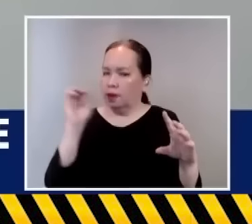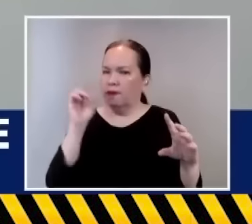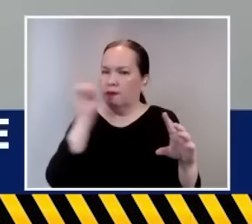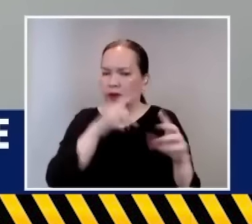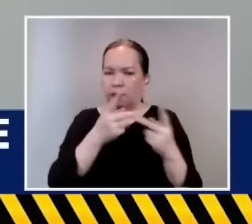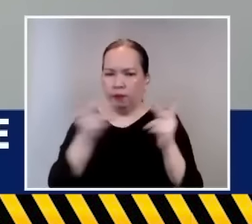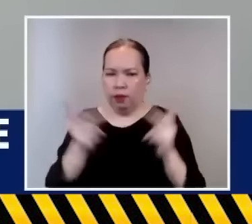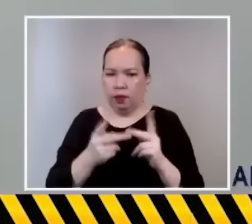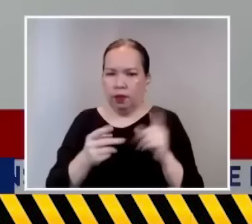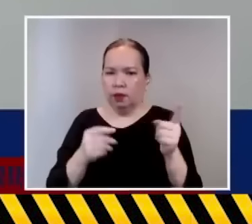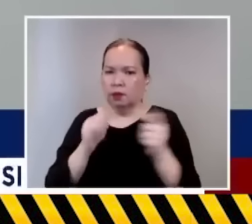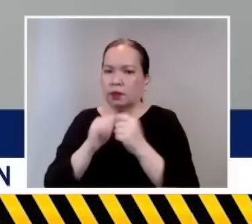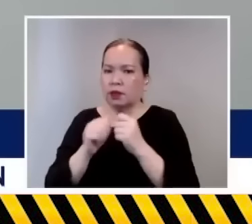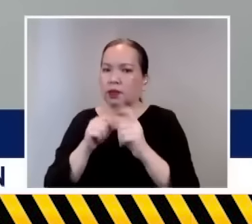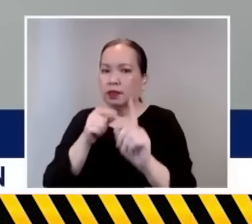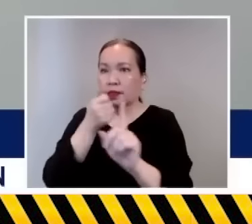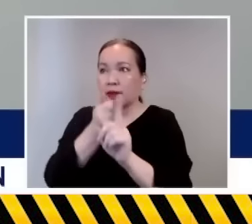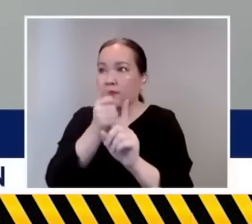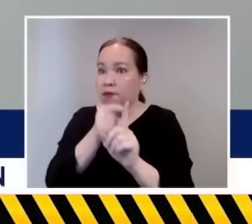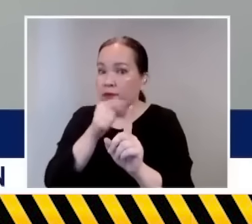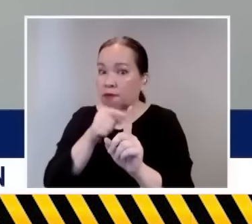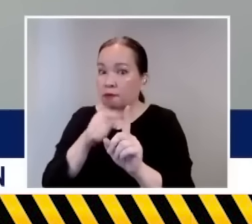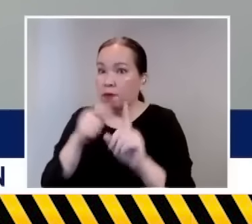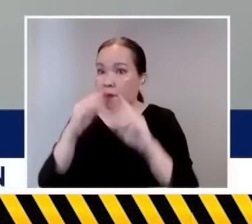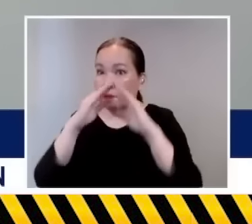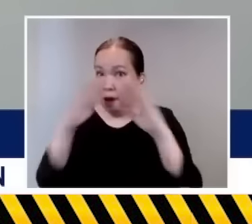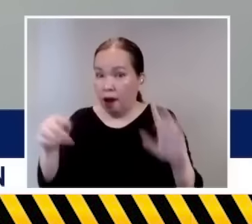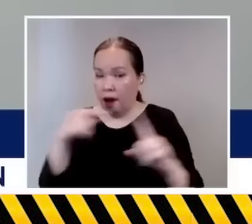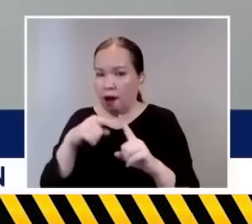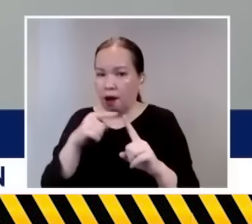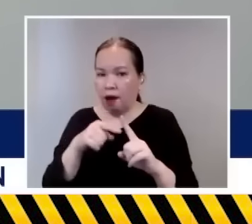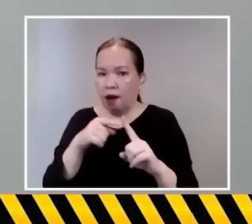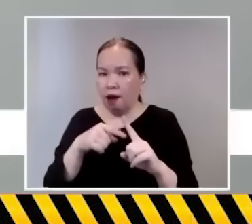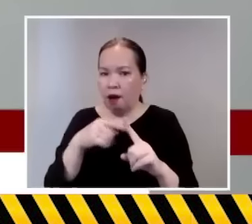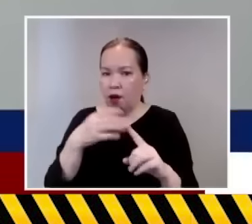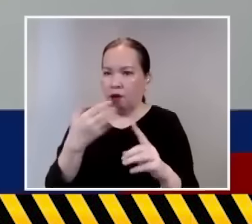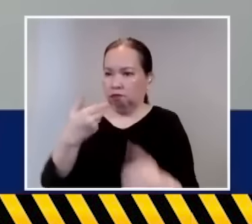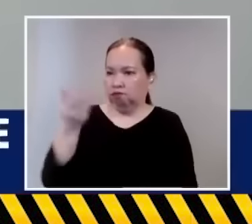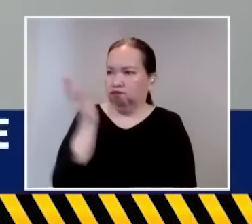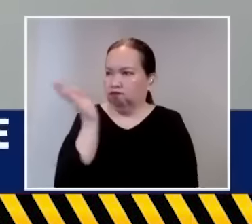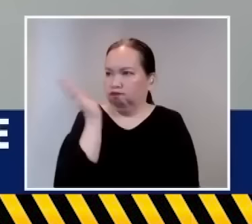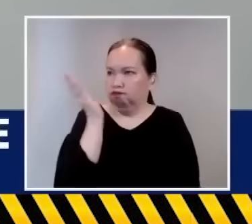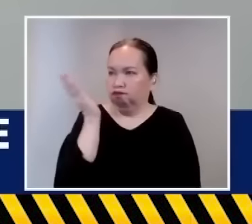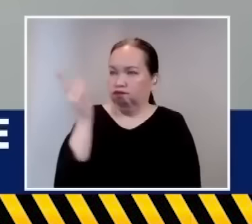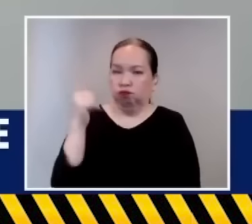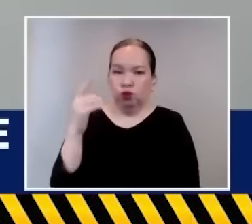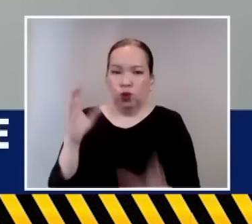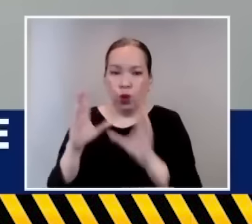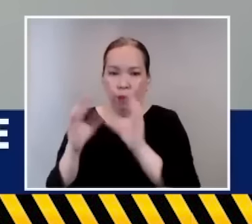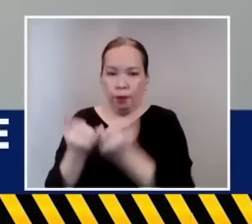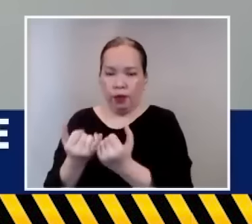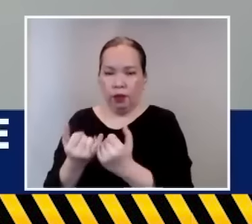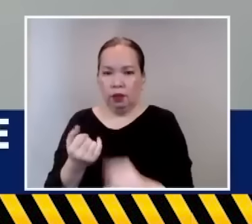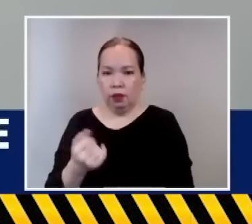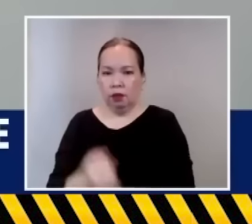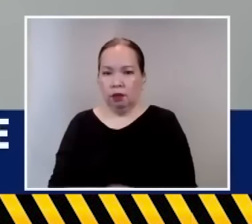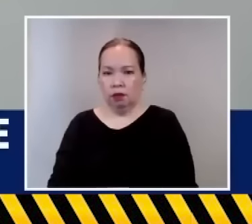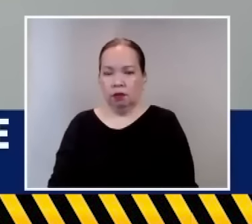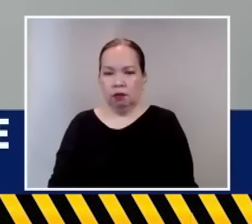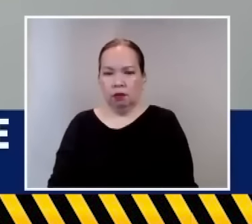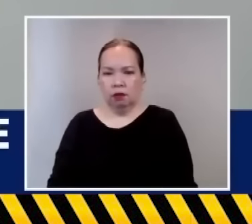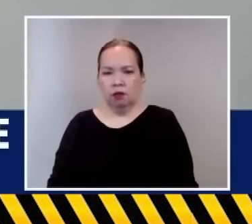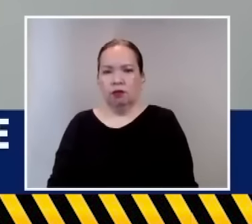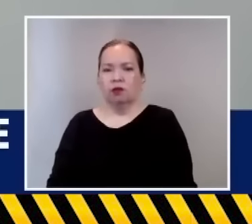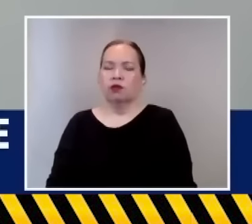partner naniningil na eh sa dun sa complainant natin. So nung inabot